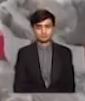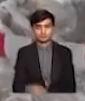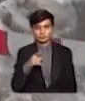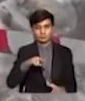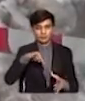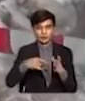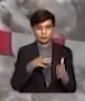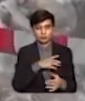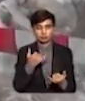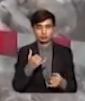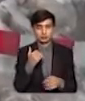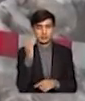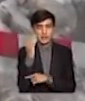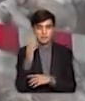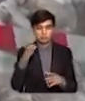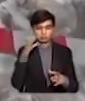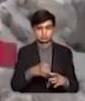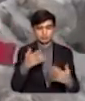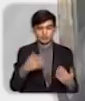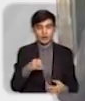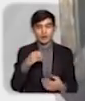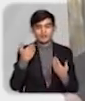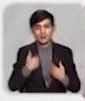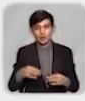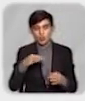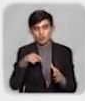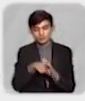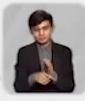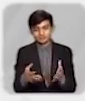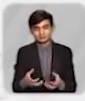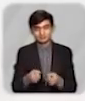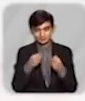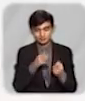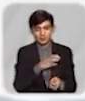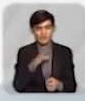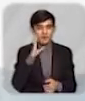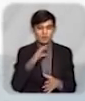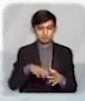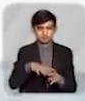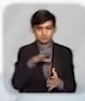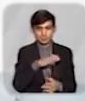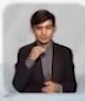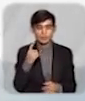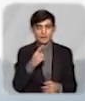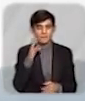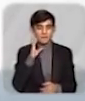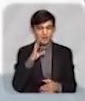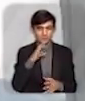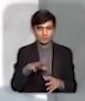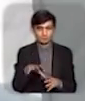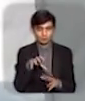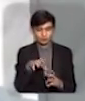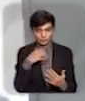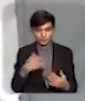Құдықтың беті қазір ағаштармен жабылған. Ал мәйіттің ішінен алу үшін алдымен суға толған құдықты су сорғысы машинамен тазылап,